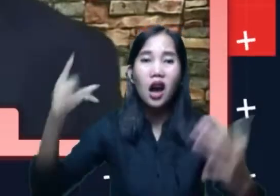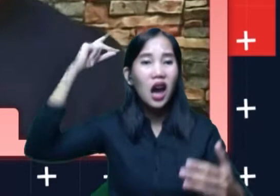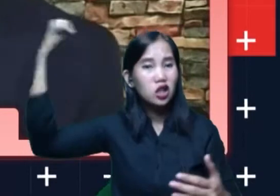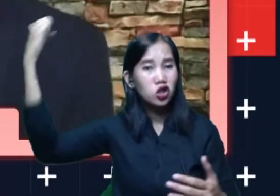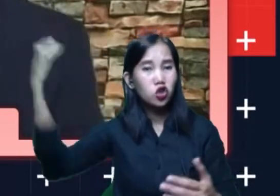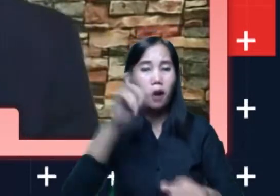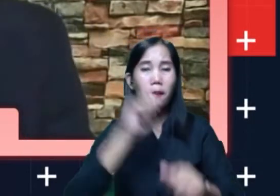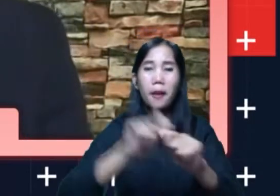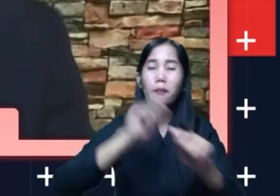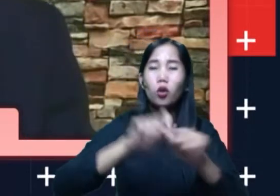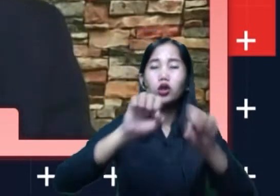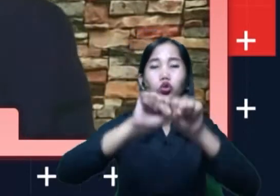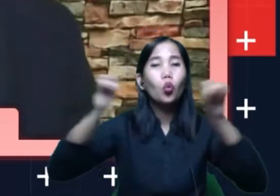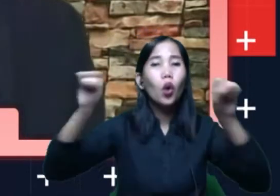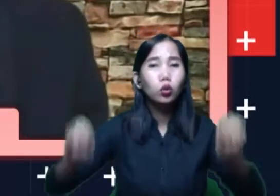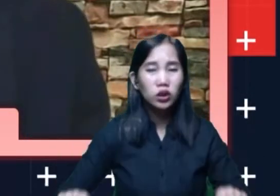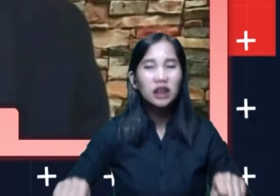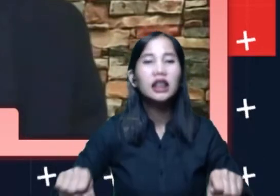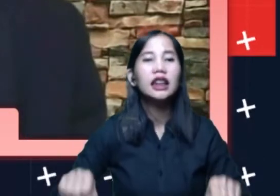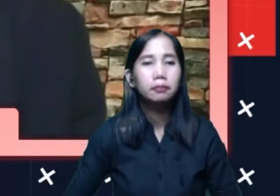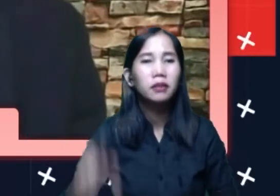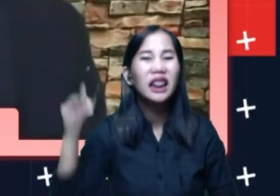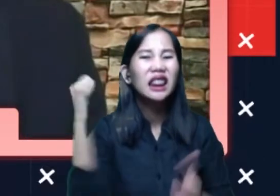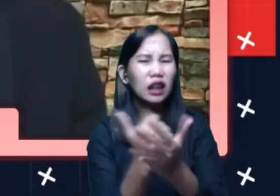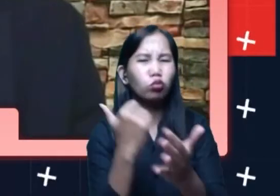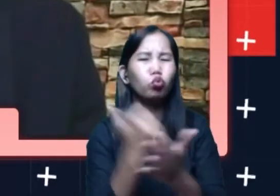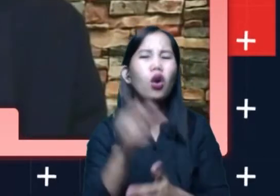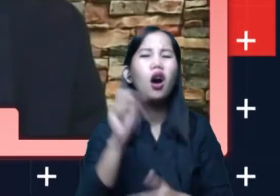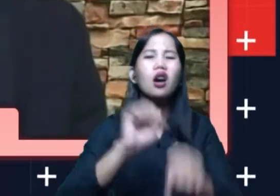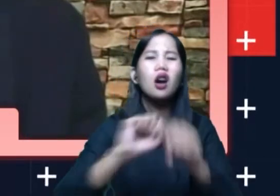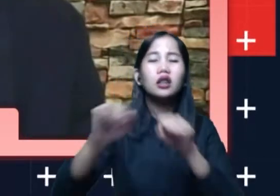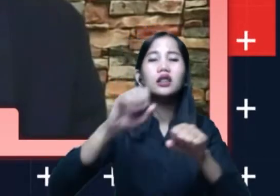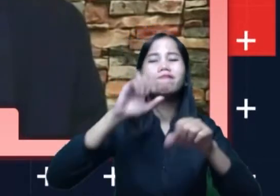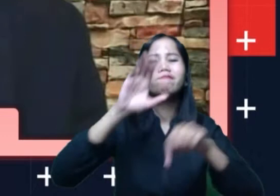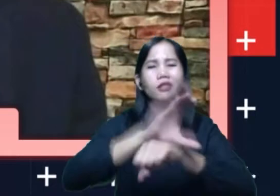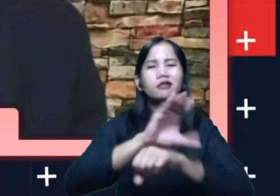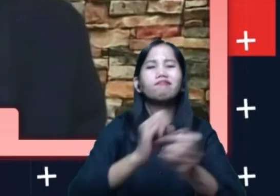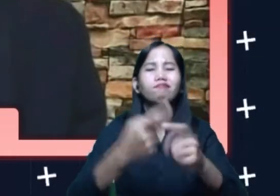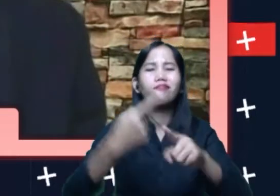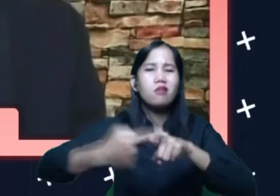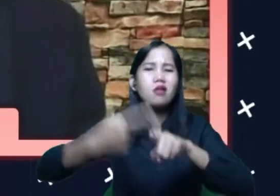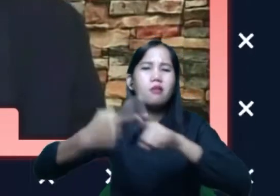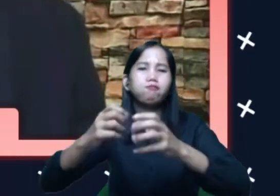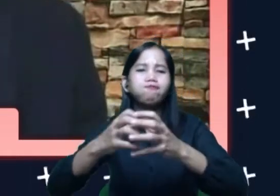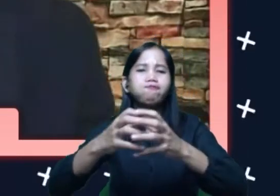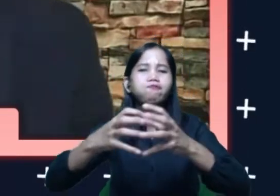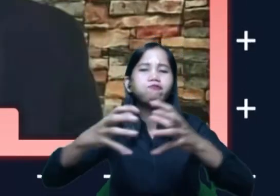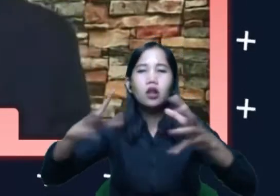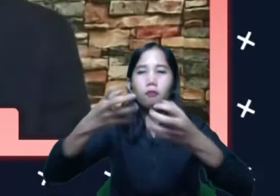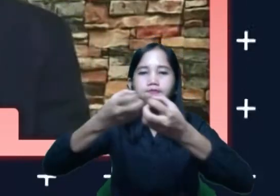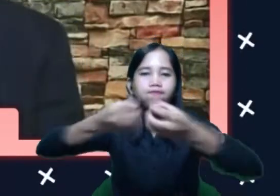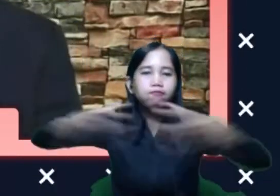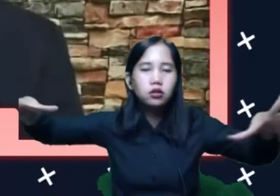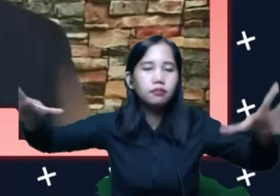seberapa luas sekalipun harus tetap satu, yaitu merupakan satu organisasi gereja yang